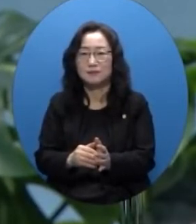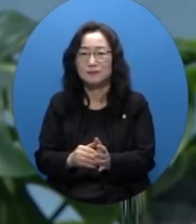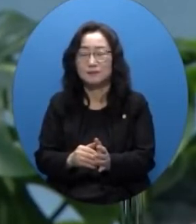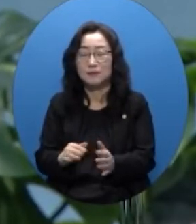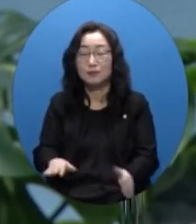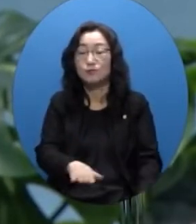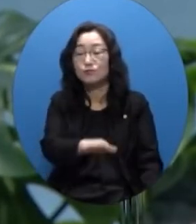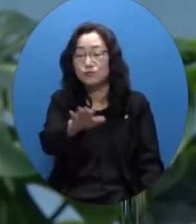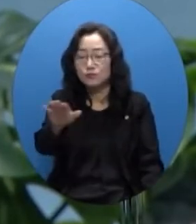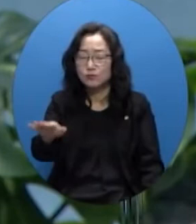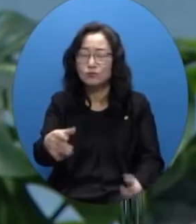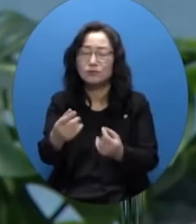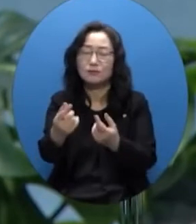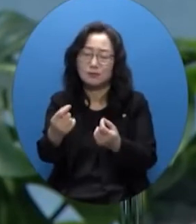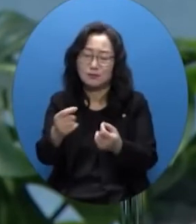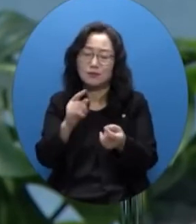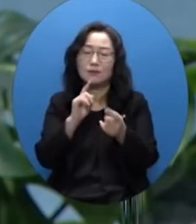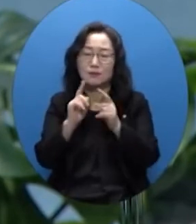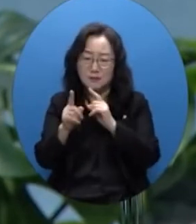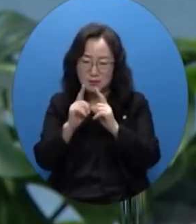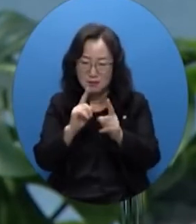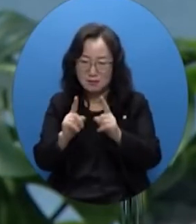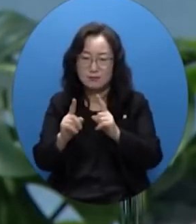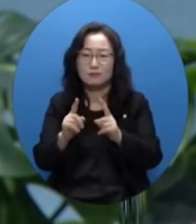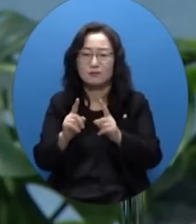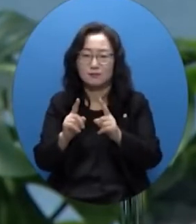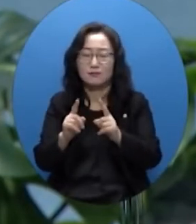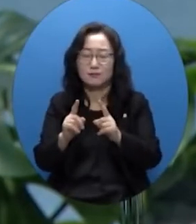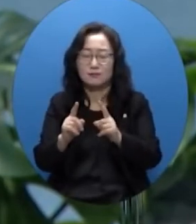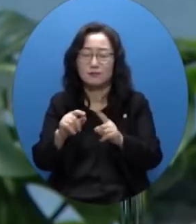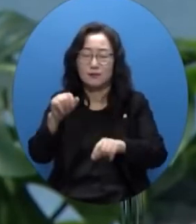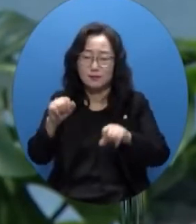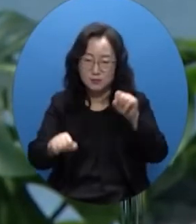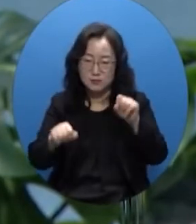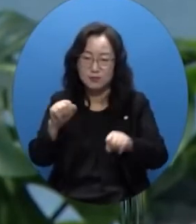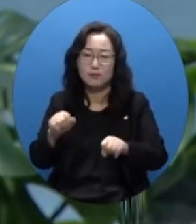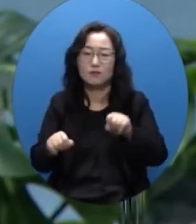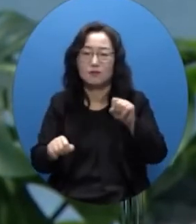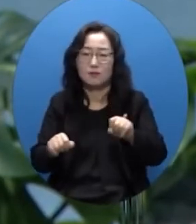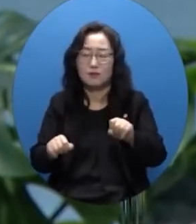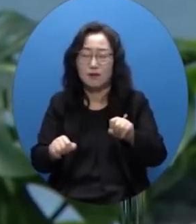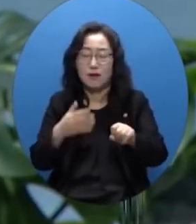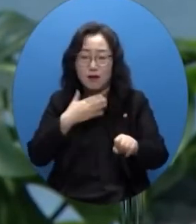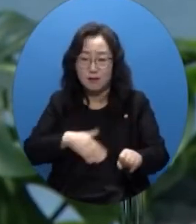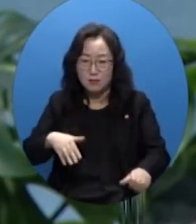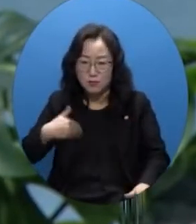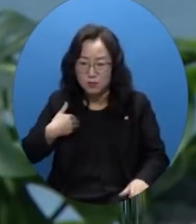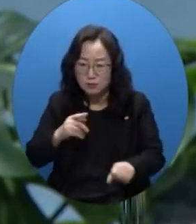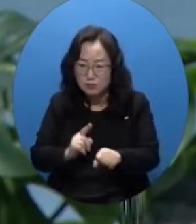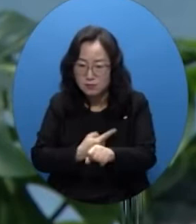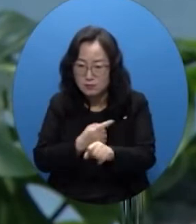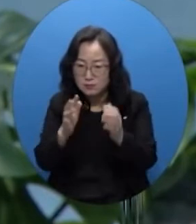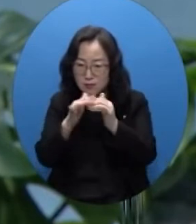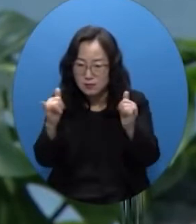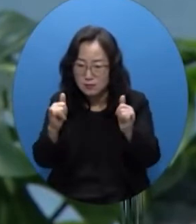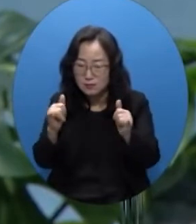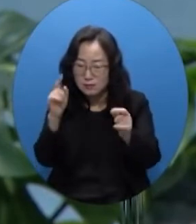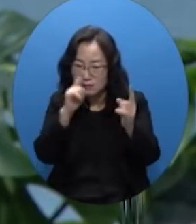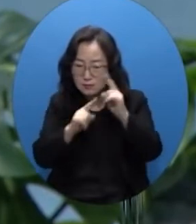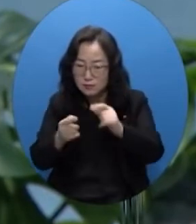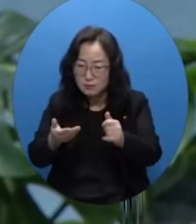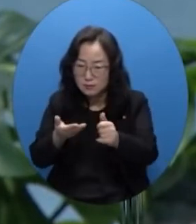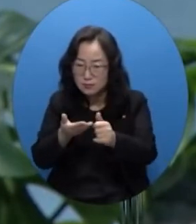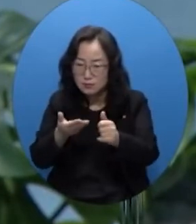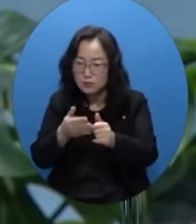우리의 말이 우리의 행동이 알게 모르게 이렇게 사람들에게 상처를 줄 때가 있습니다